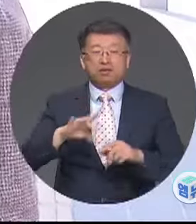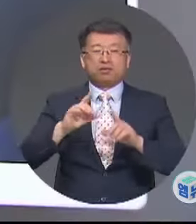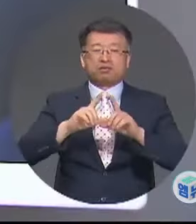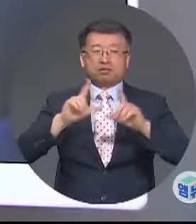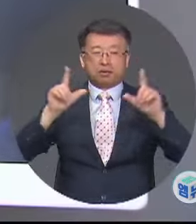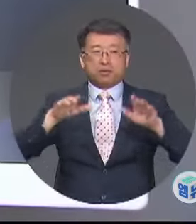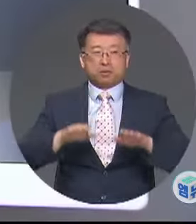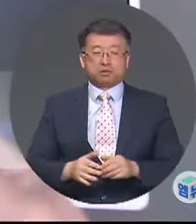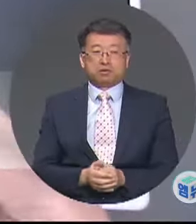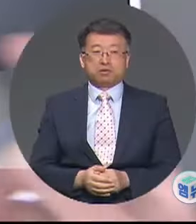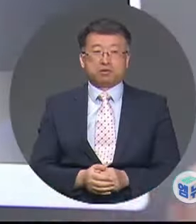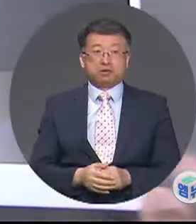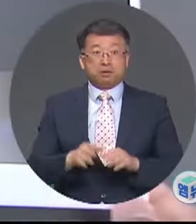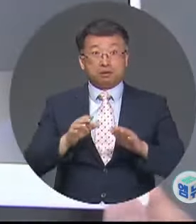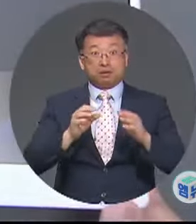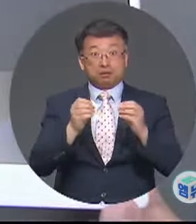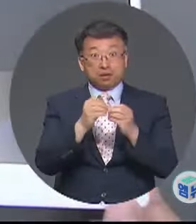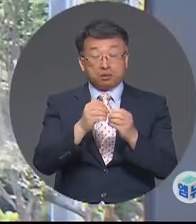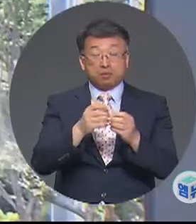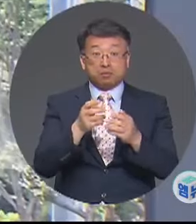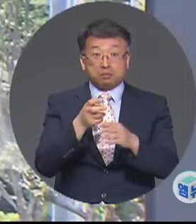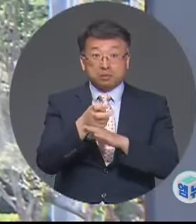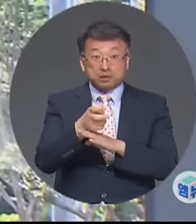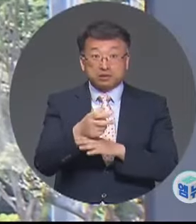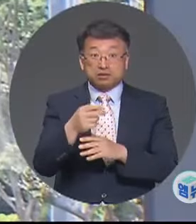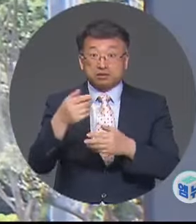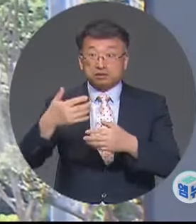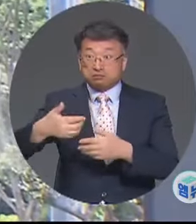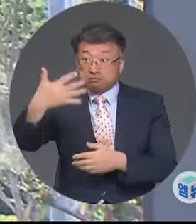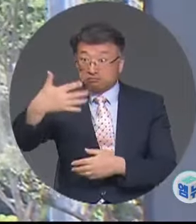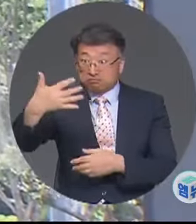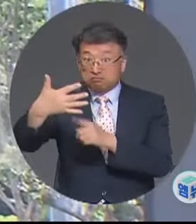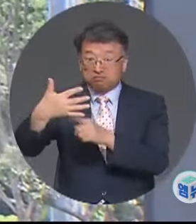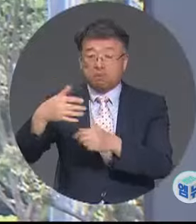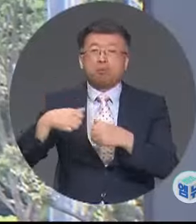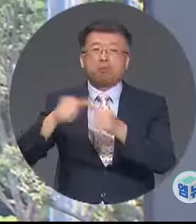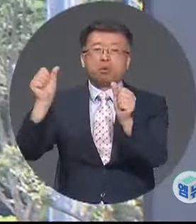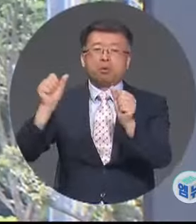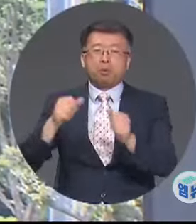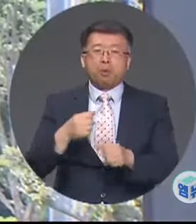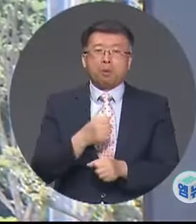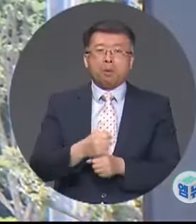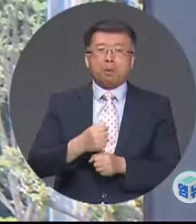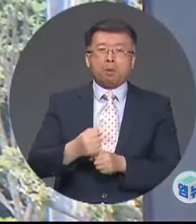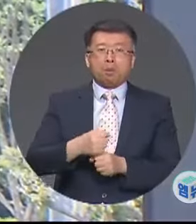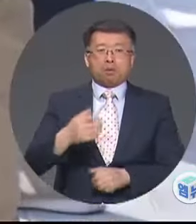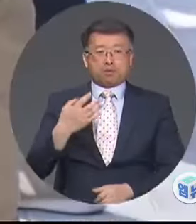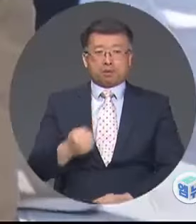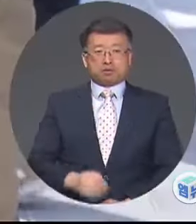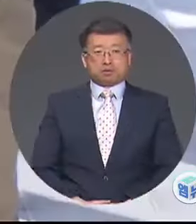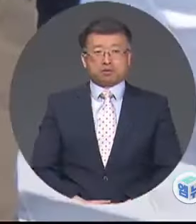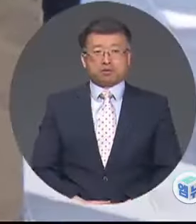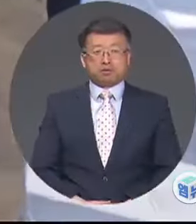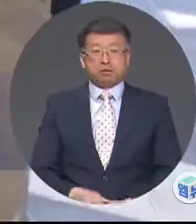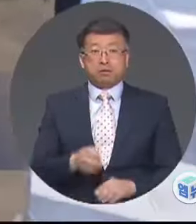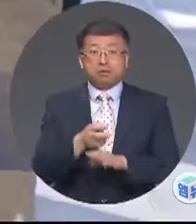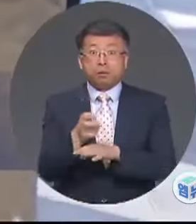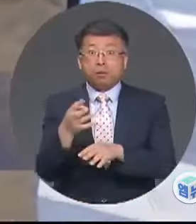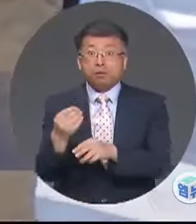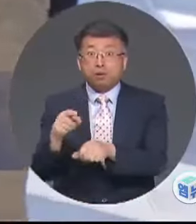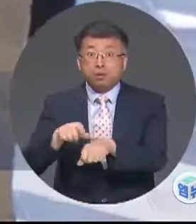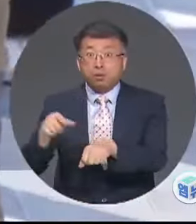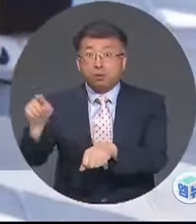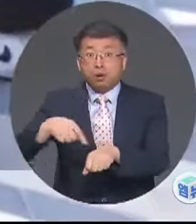날, 공교롭게도 창원시 버스 정보 시스템이 고장나 당황하는 시민들이 많았습니다. 차가 언제 오는지